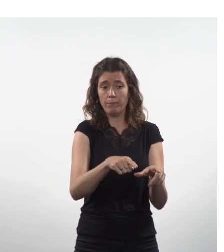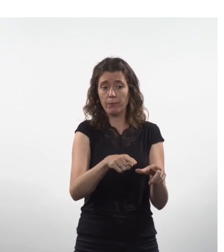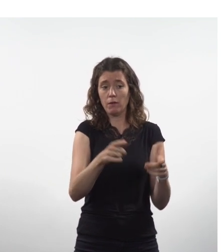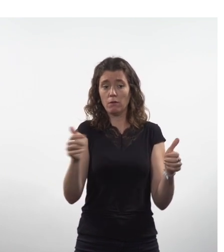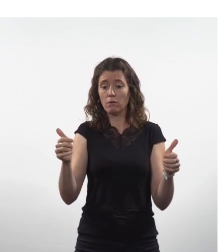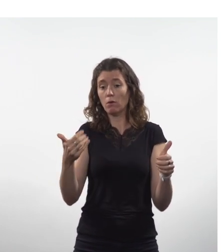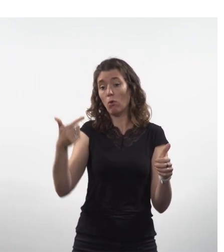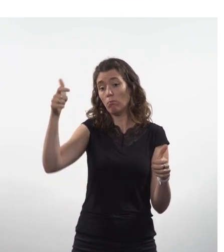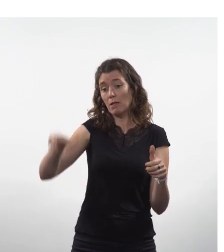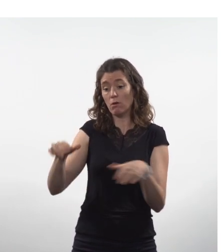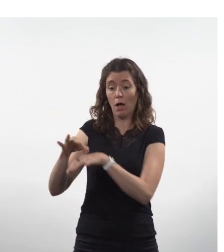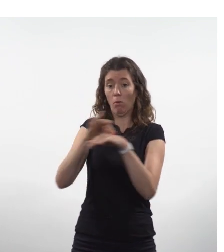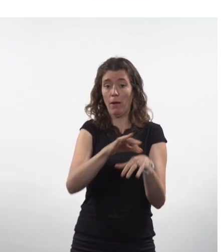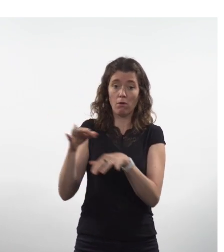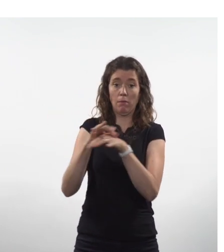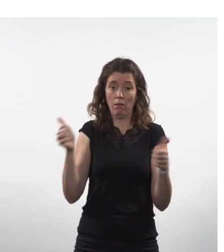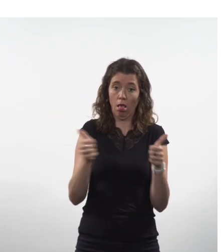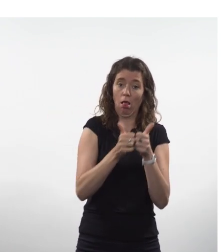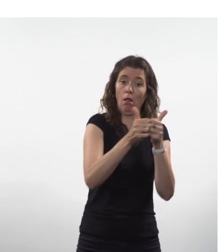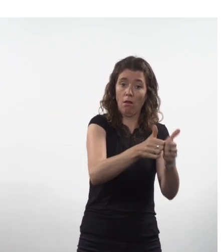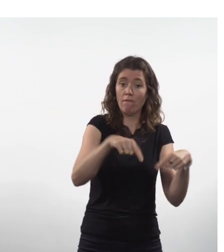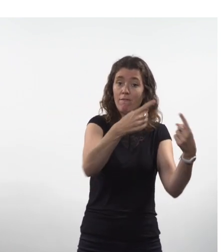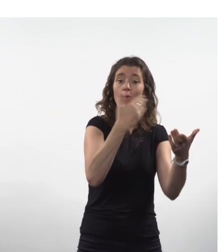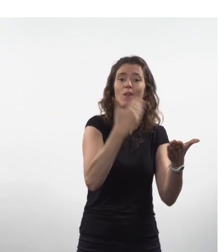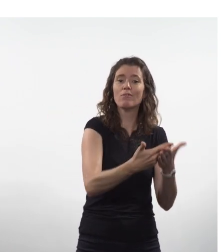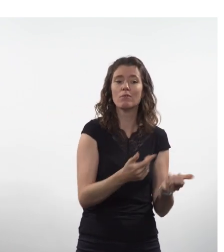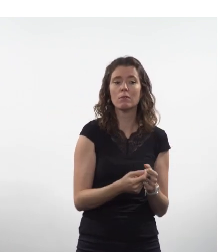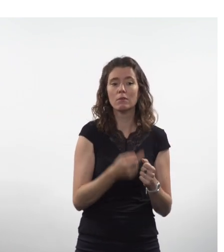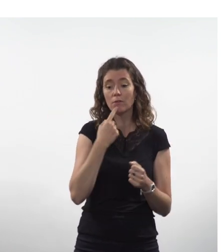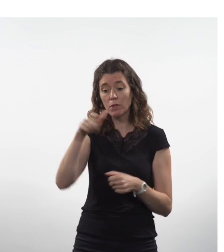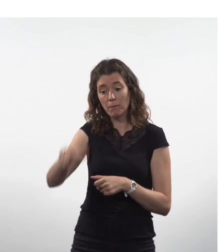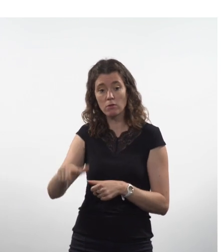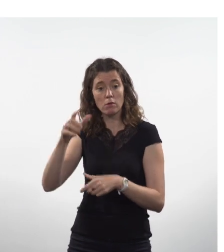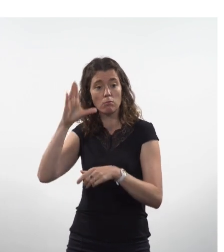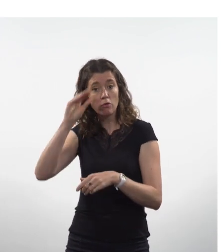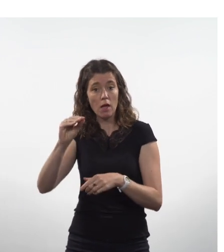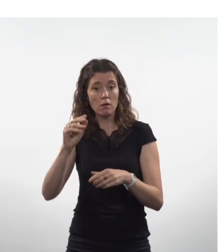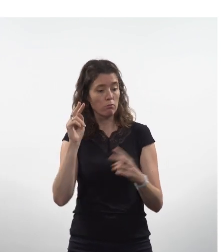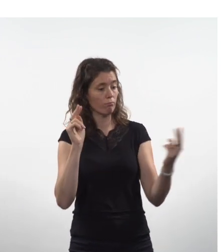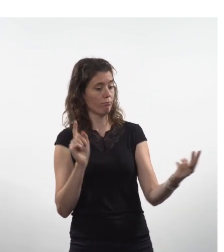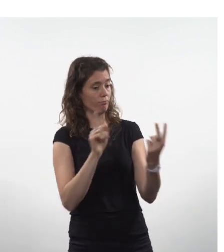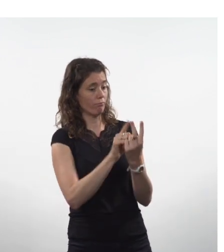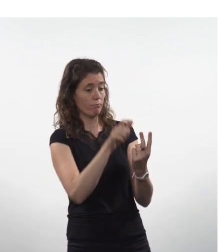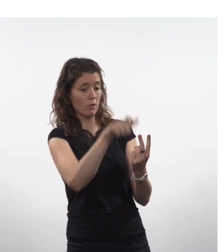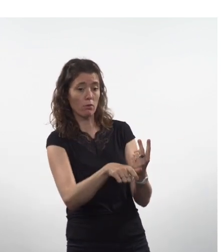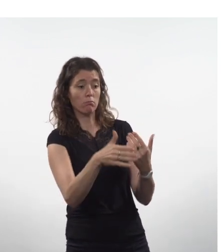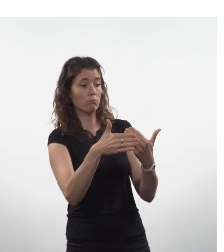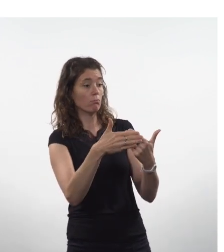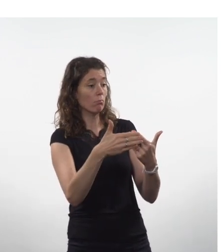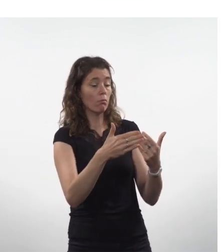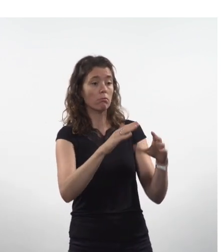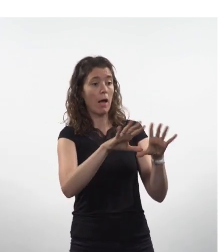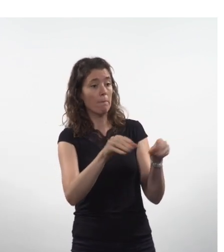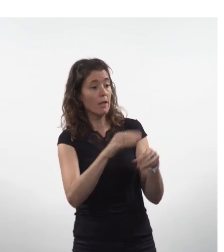l'ensemble des rendez-vous. C'est-à-dire que les professionnels de santé, ils peuvent voir le patient sourd soit accompagné par un proche ou un